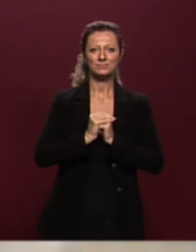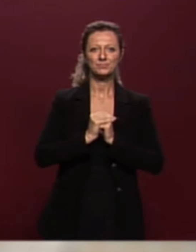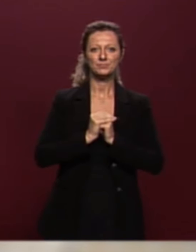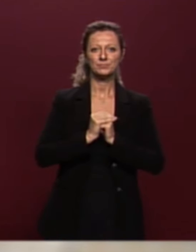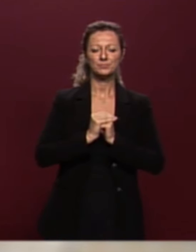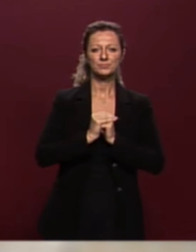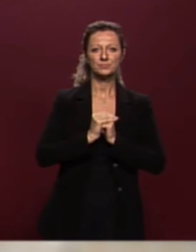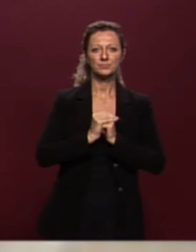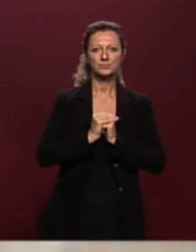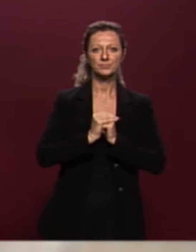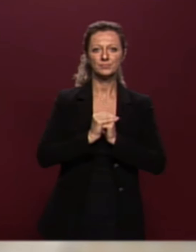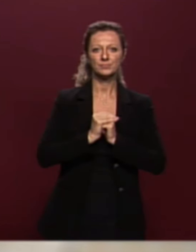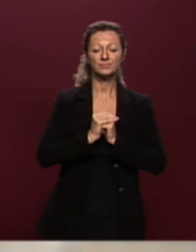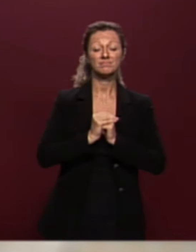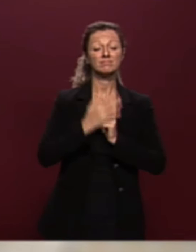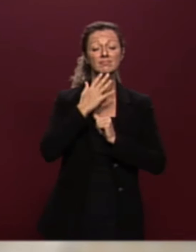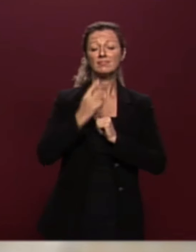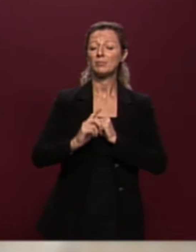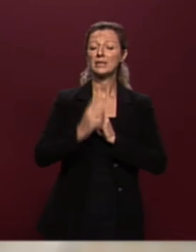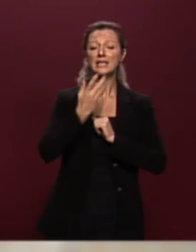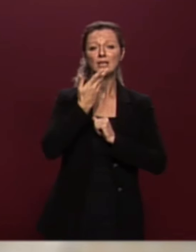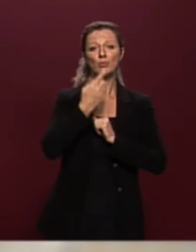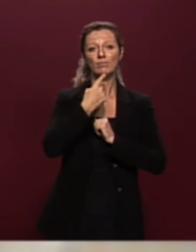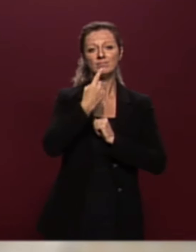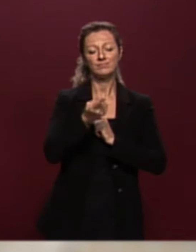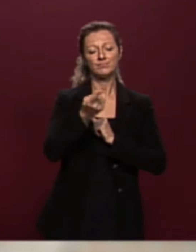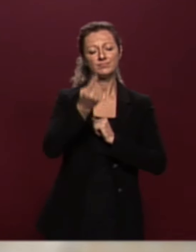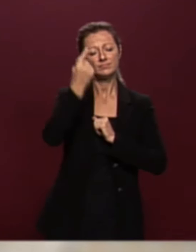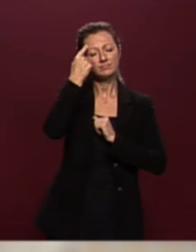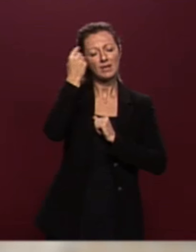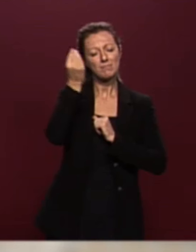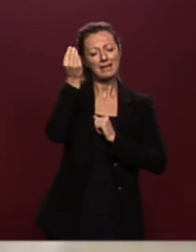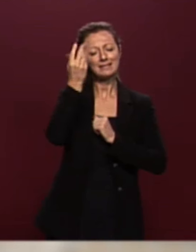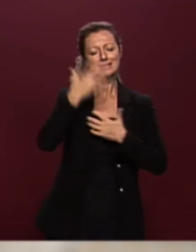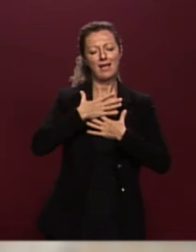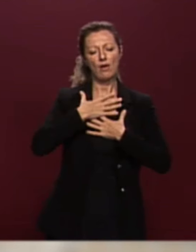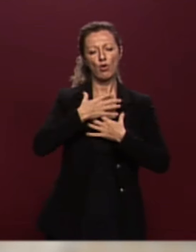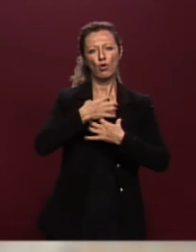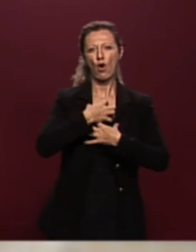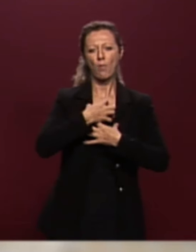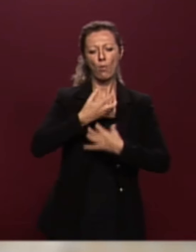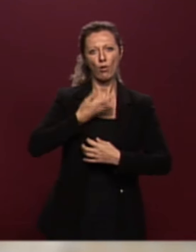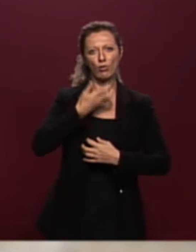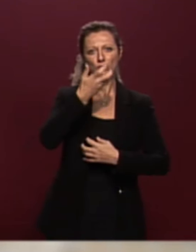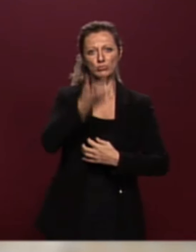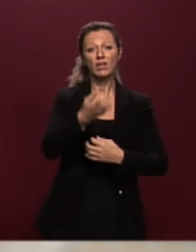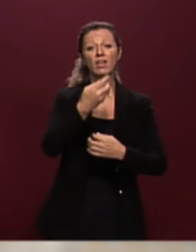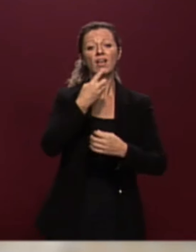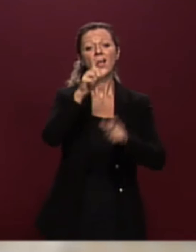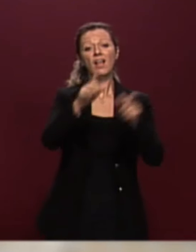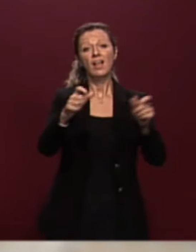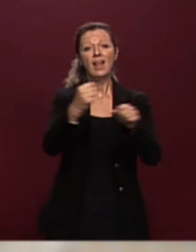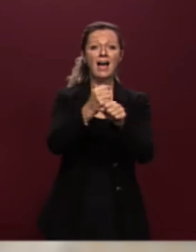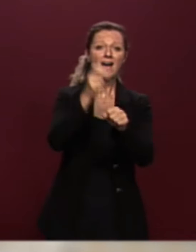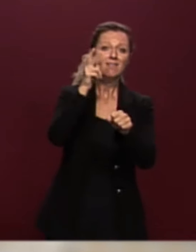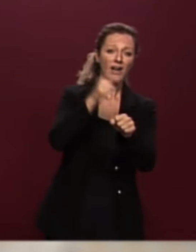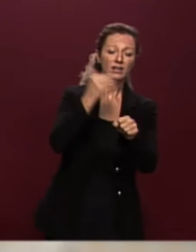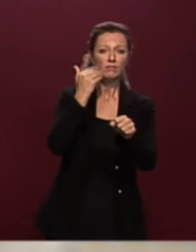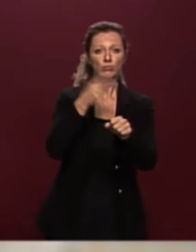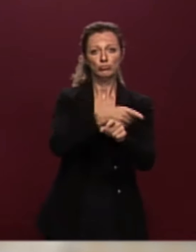Desidero innanzitutto rivolgere un pensiero commosso alle lavoratrici e ai